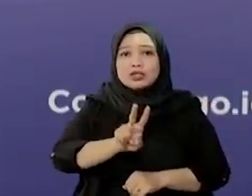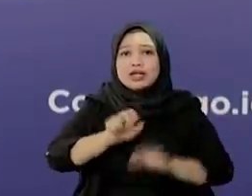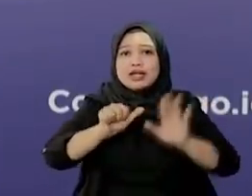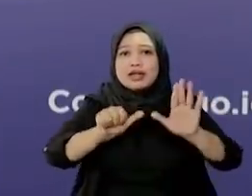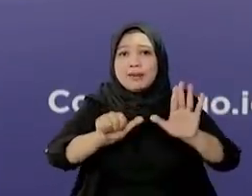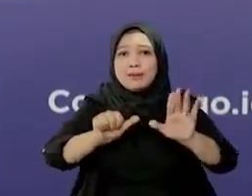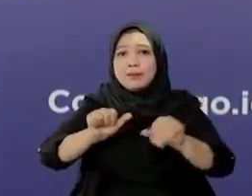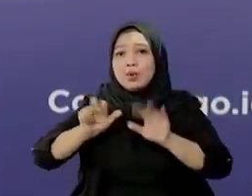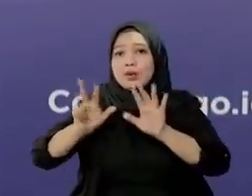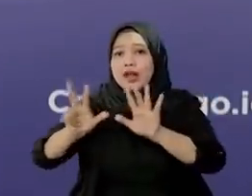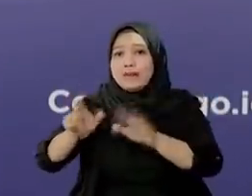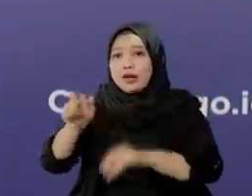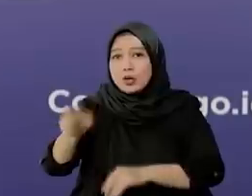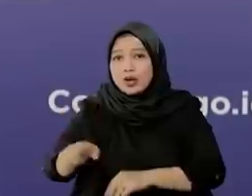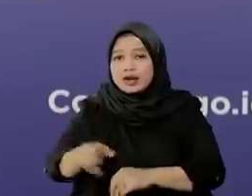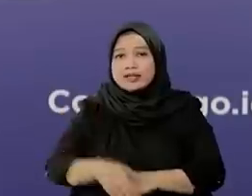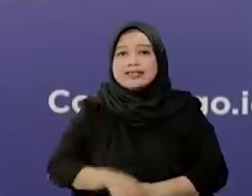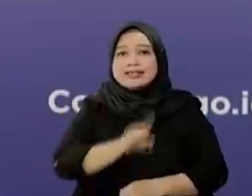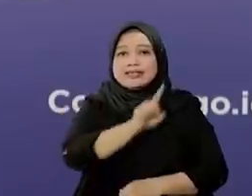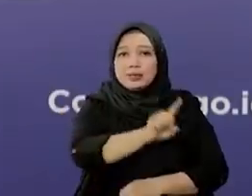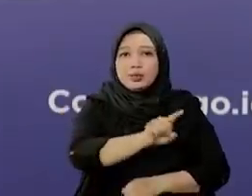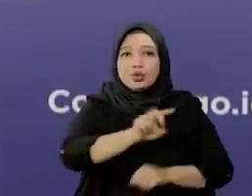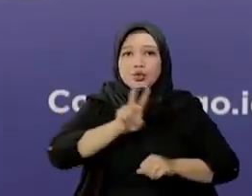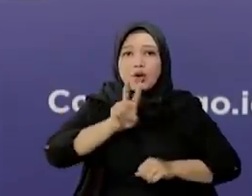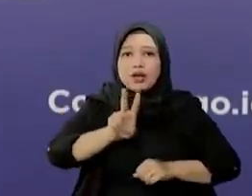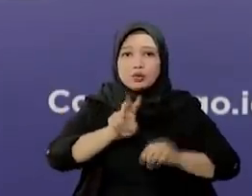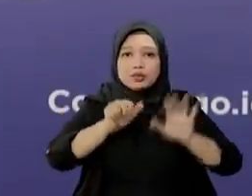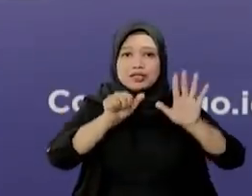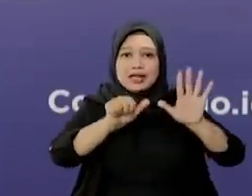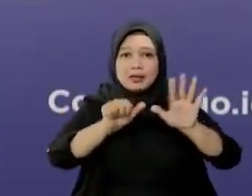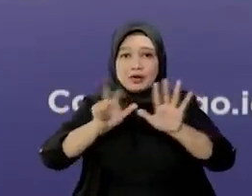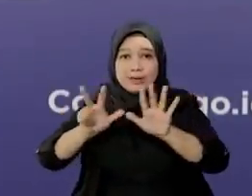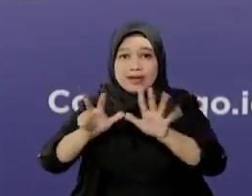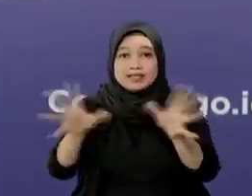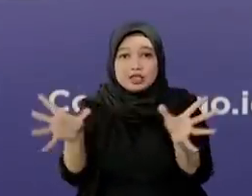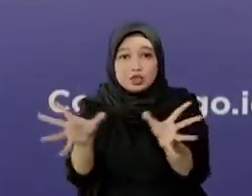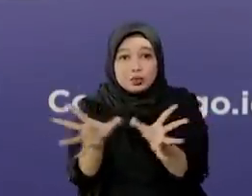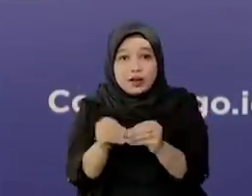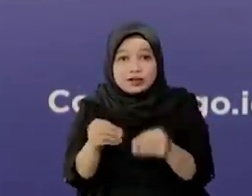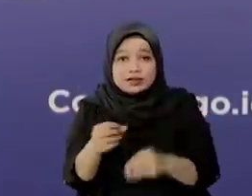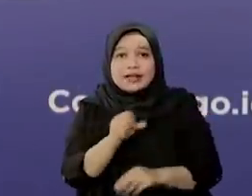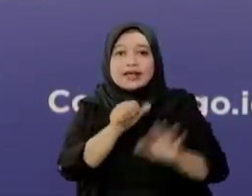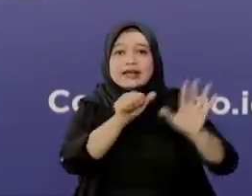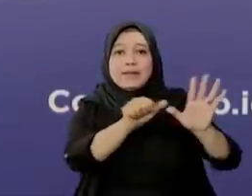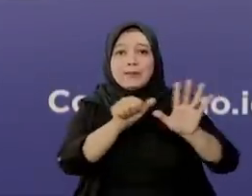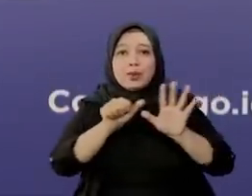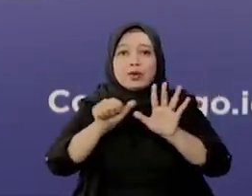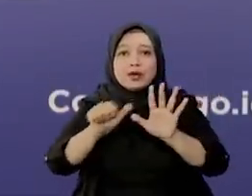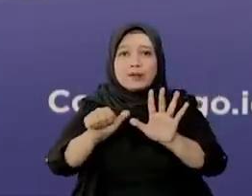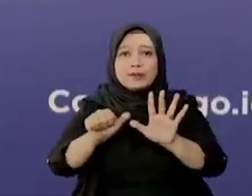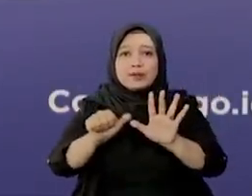1268 orang 1268 orang sehingga totalnya menjadi